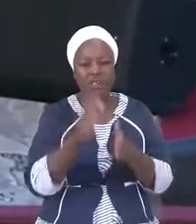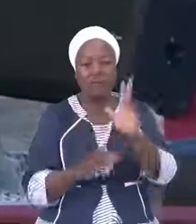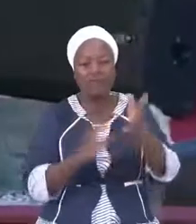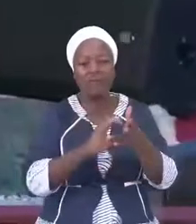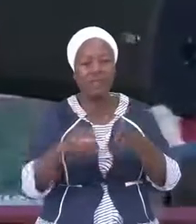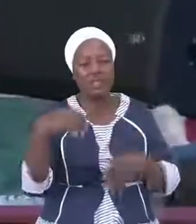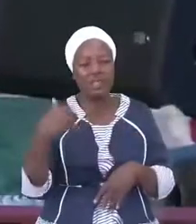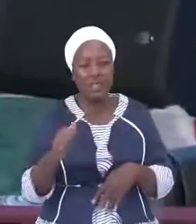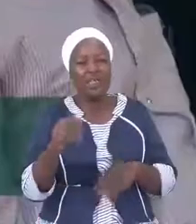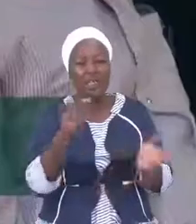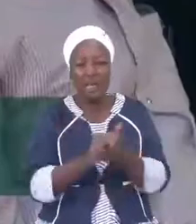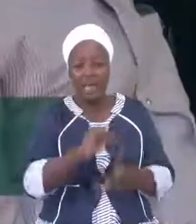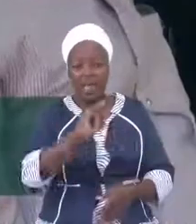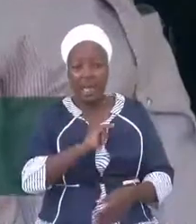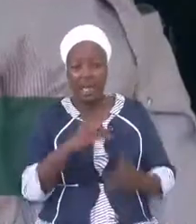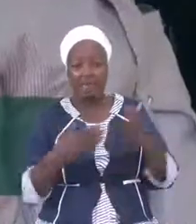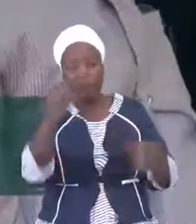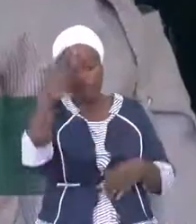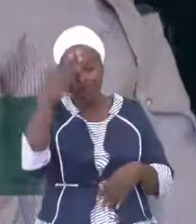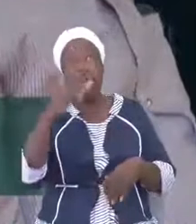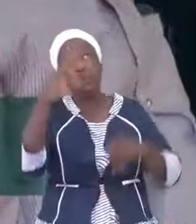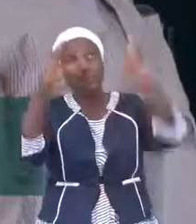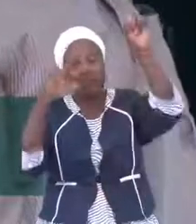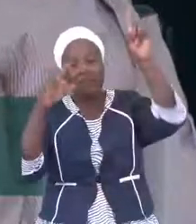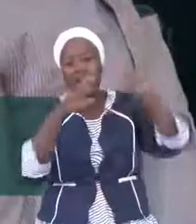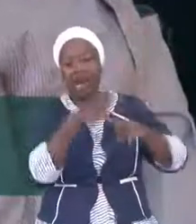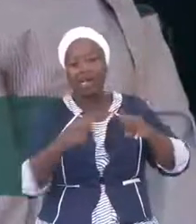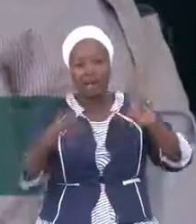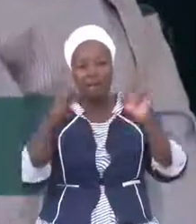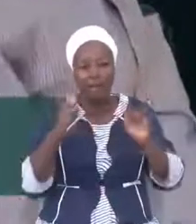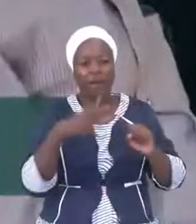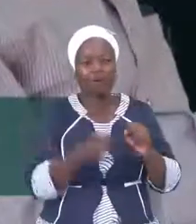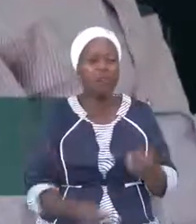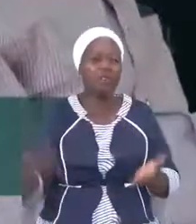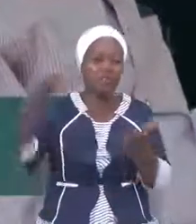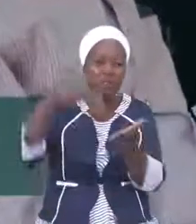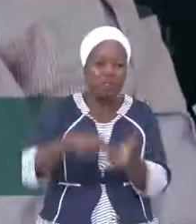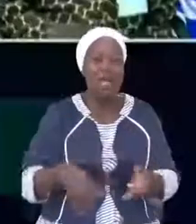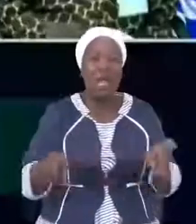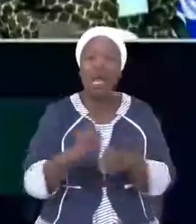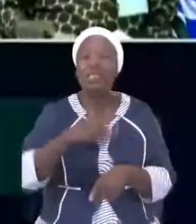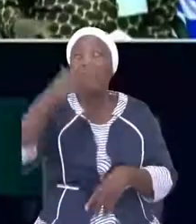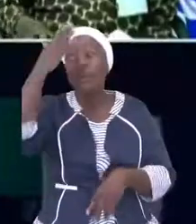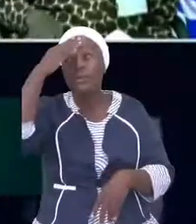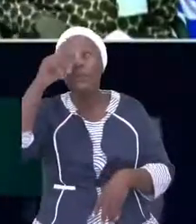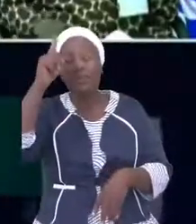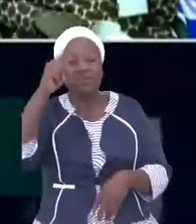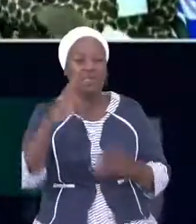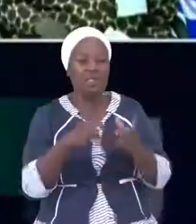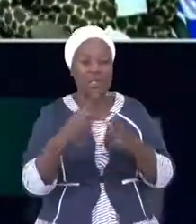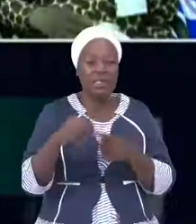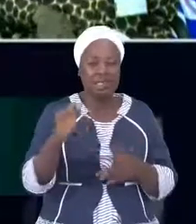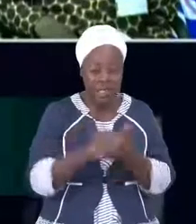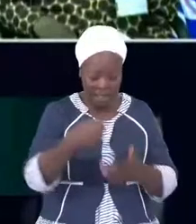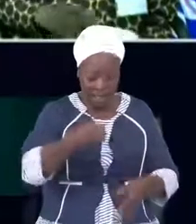Philippiens 3, 10. Afin de connaître Christ et la puissance de sa résurrection, comme je m'identifie avec